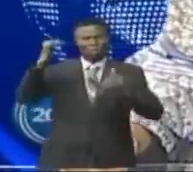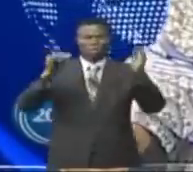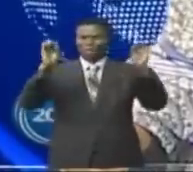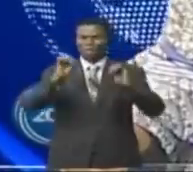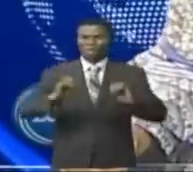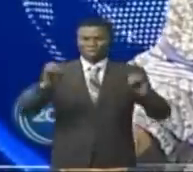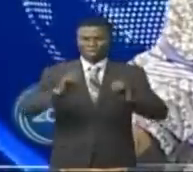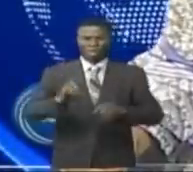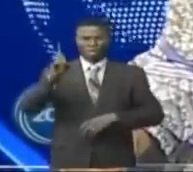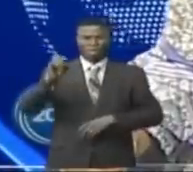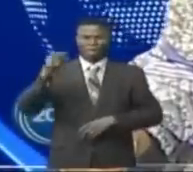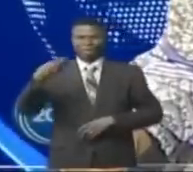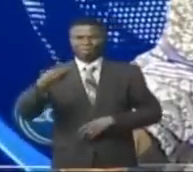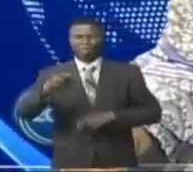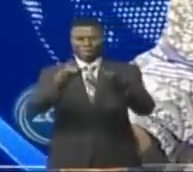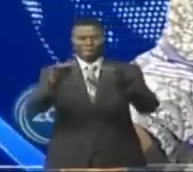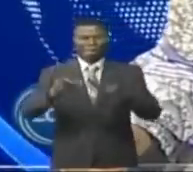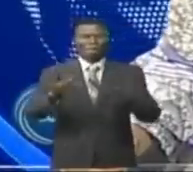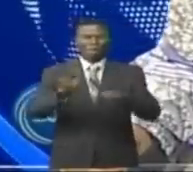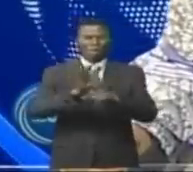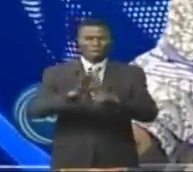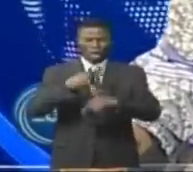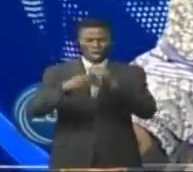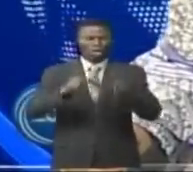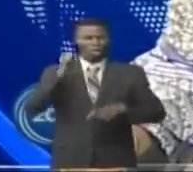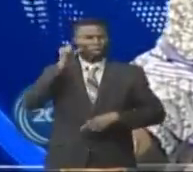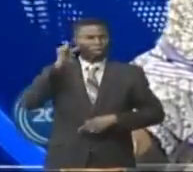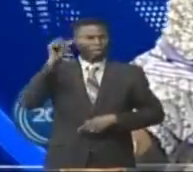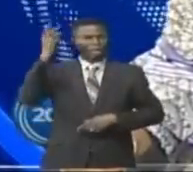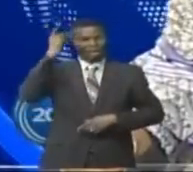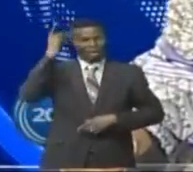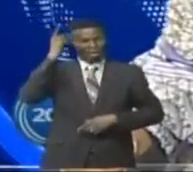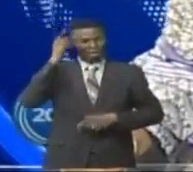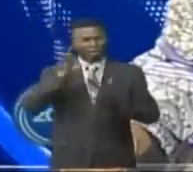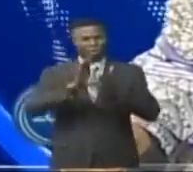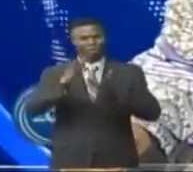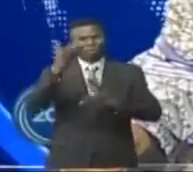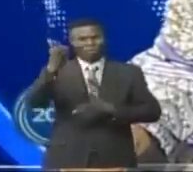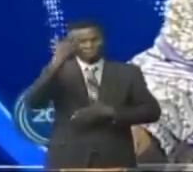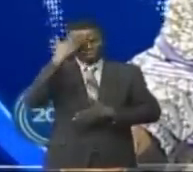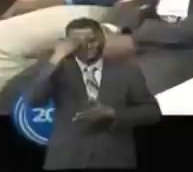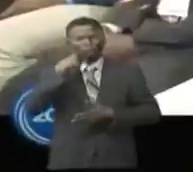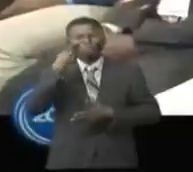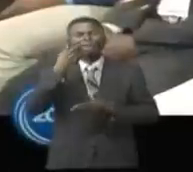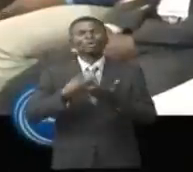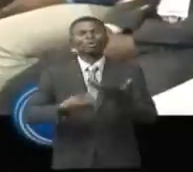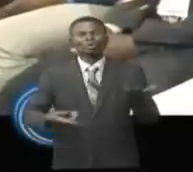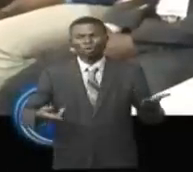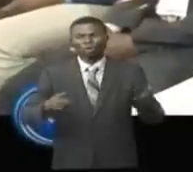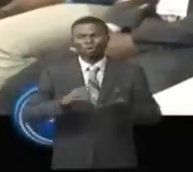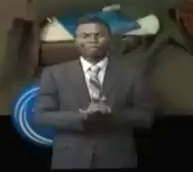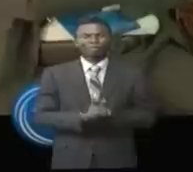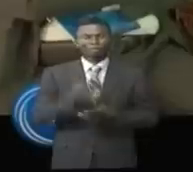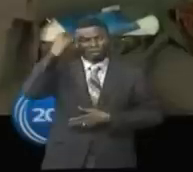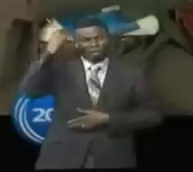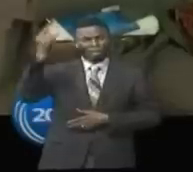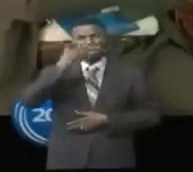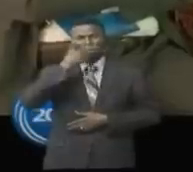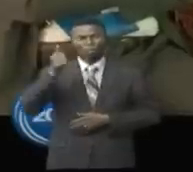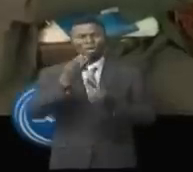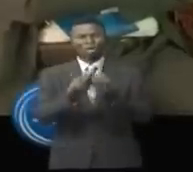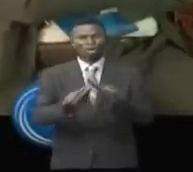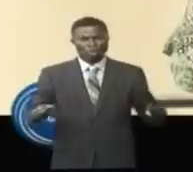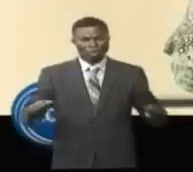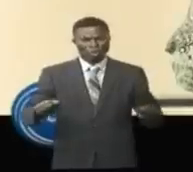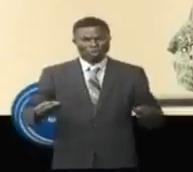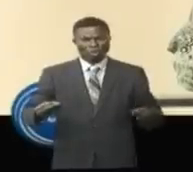Ce cadre d'échange a été lancé hier à Kinshasa. Béatrice Chaco, Apocalypse Nzouzi. Des concepts une fois résolus et